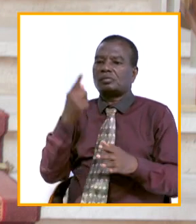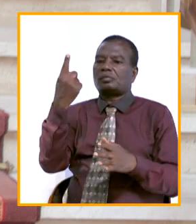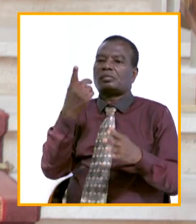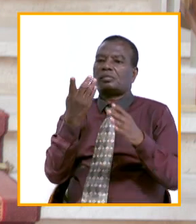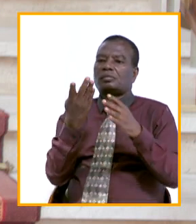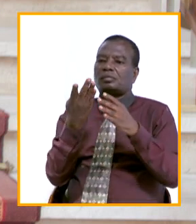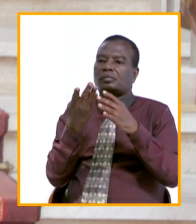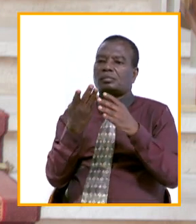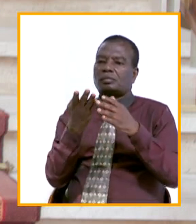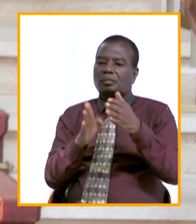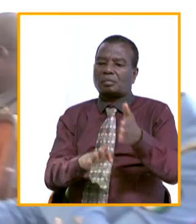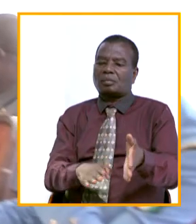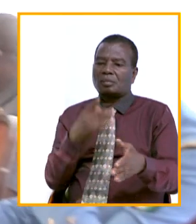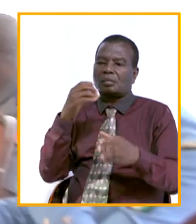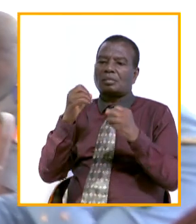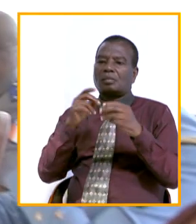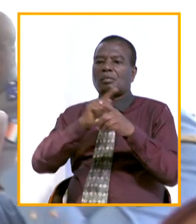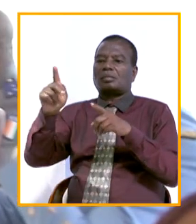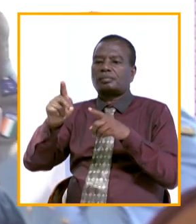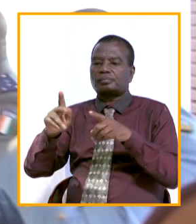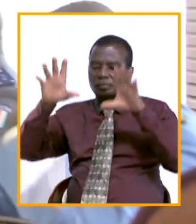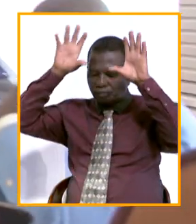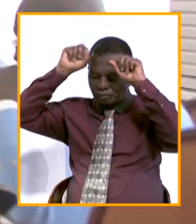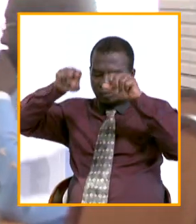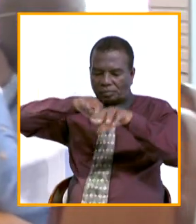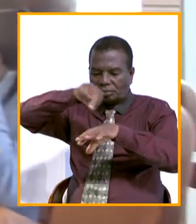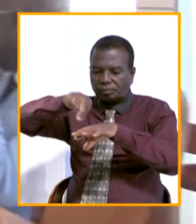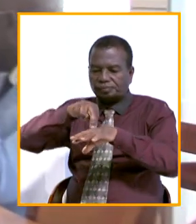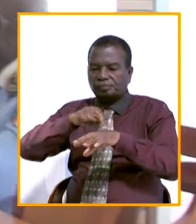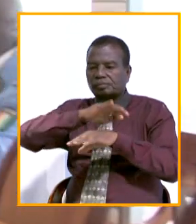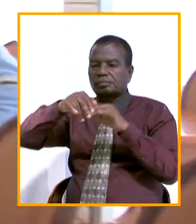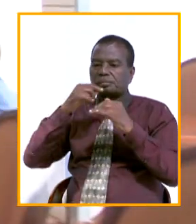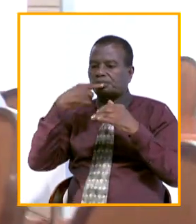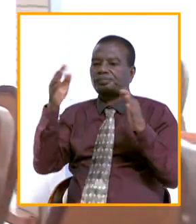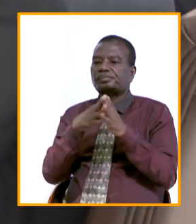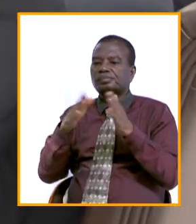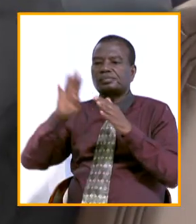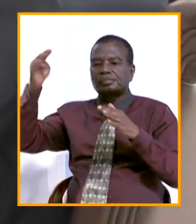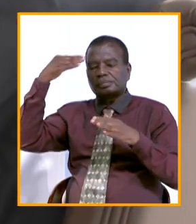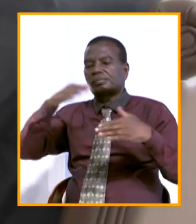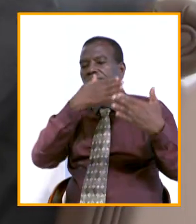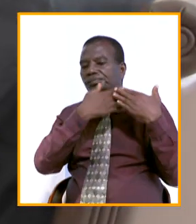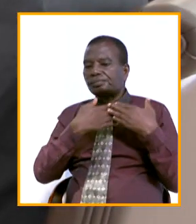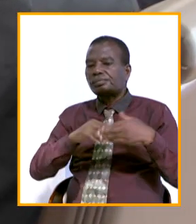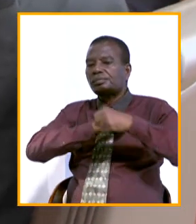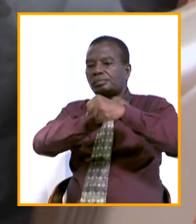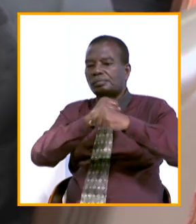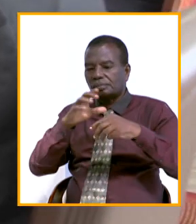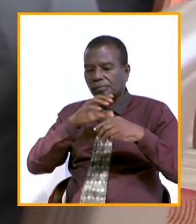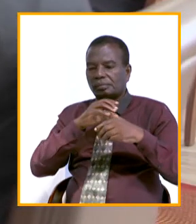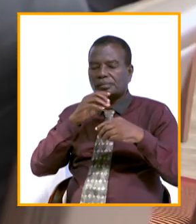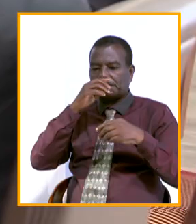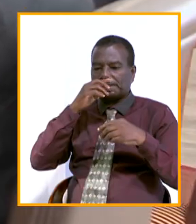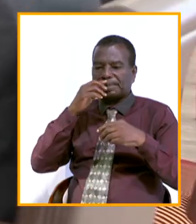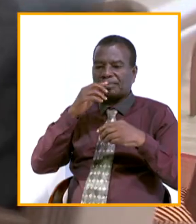mort et plusieurs blessés. Le président de la République, tout en félicitant les ministres en charge de la défense et de la